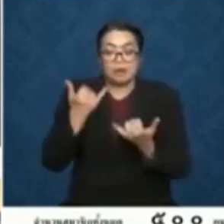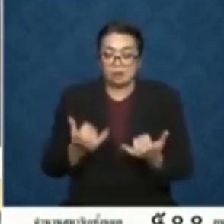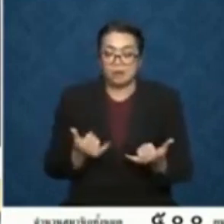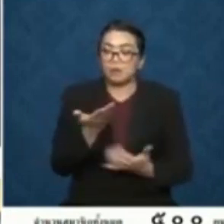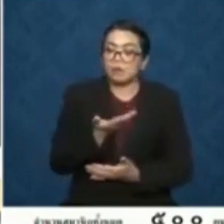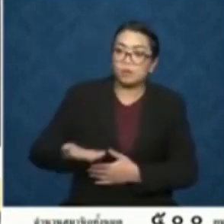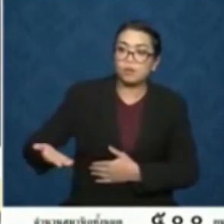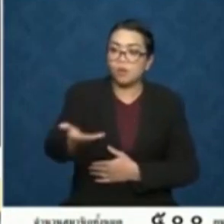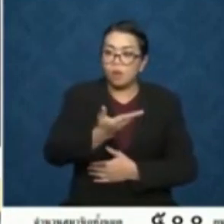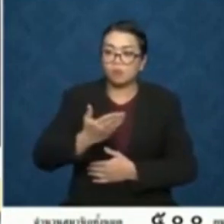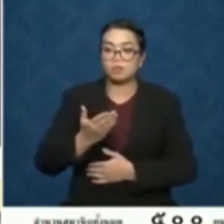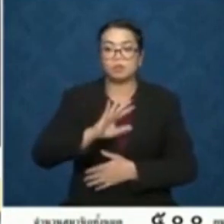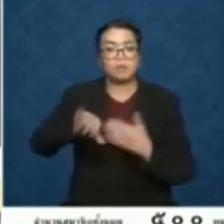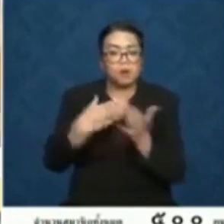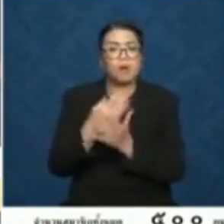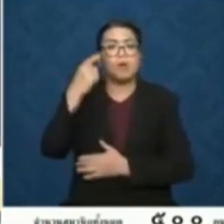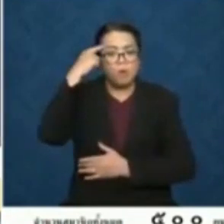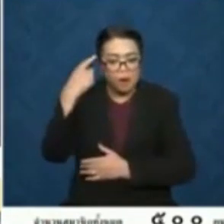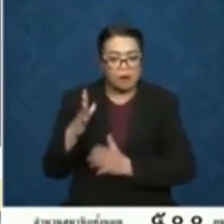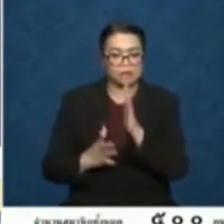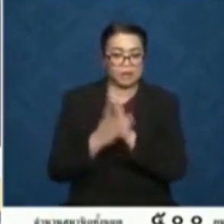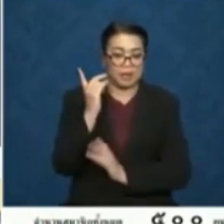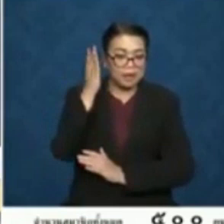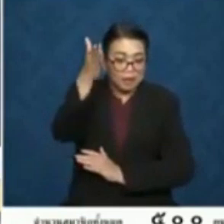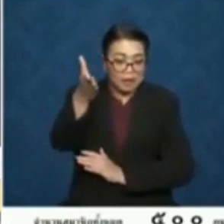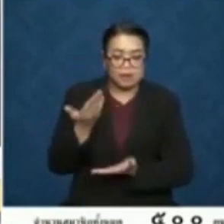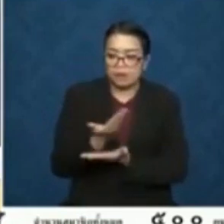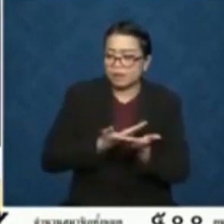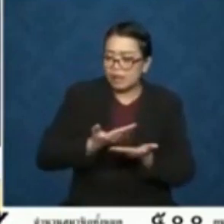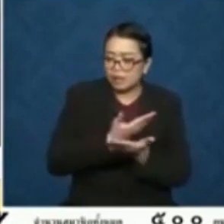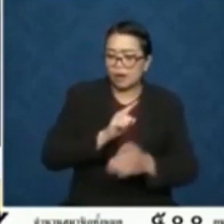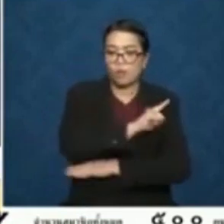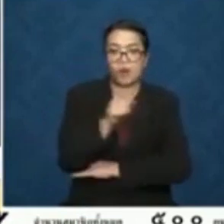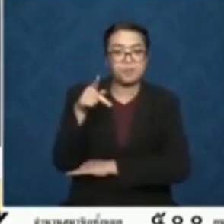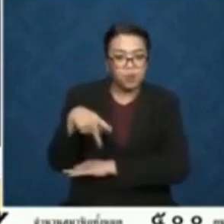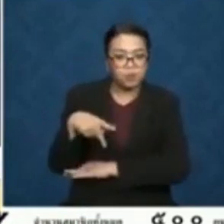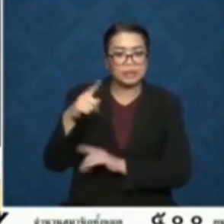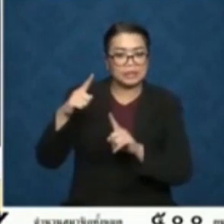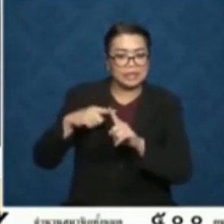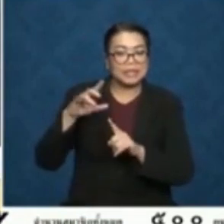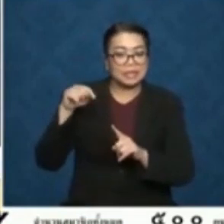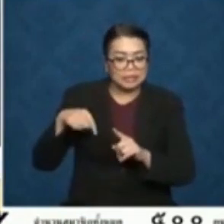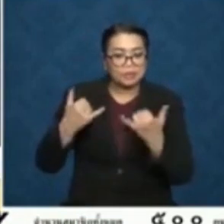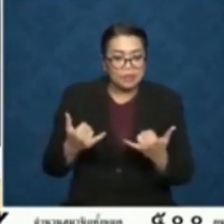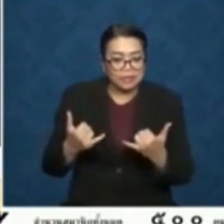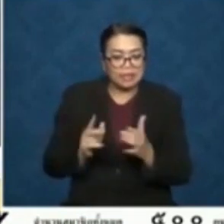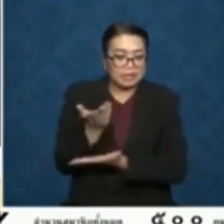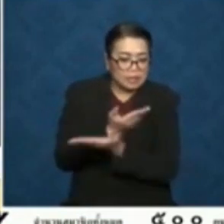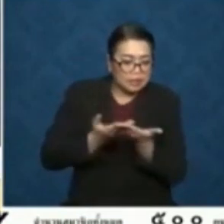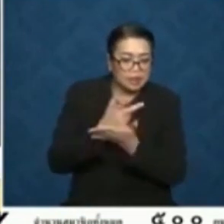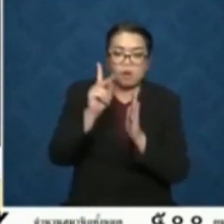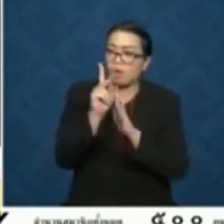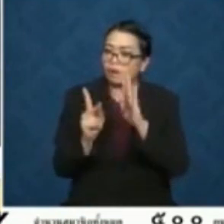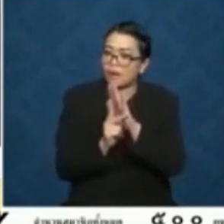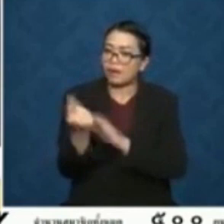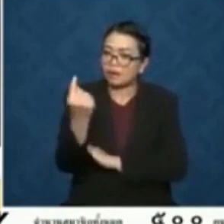ผมถามคำถามด้วยตัวเองครับว่าณตอนนี้ทุกคนทุกท่านทราบอยู่แล้วว่าตั้งแต่สัปดาห์หน้าเป็นต้นไปวัน